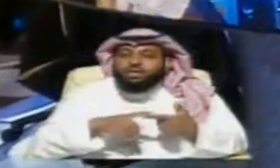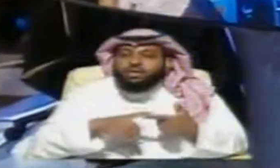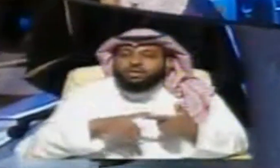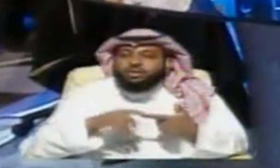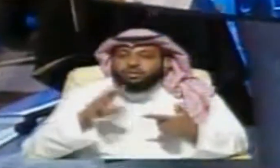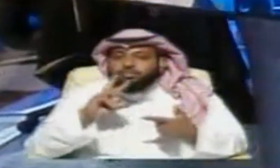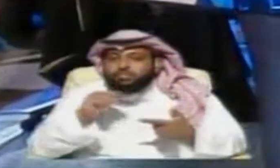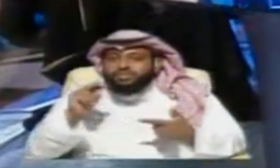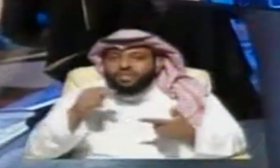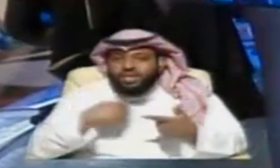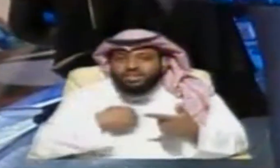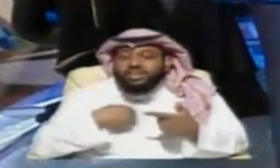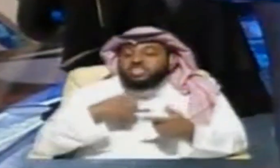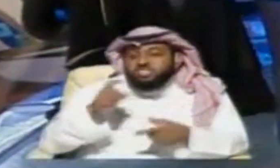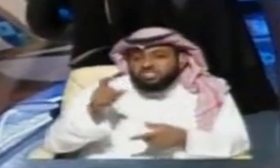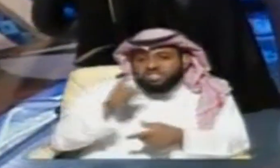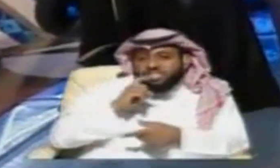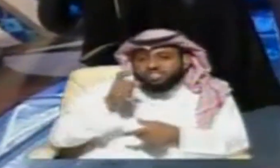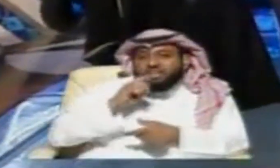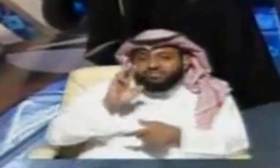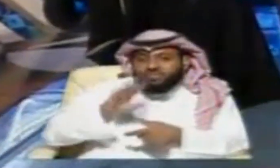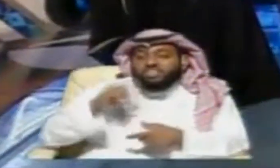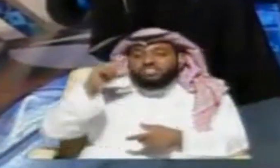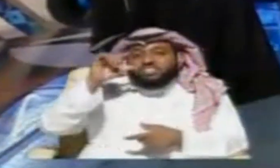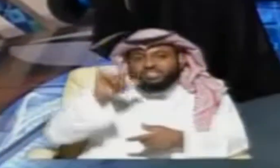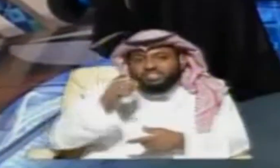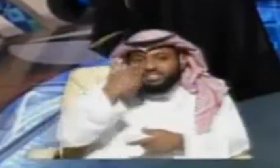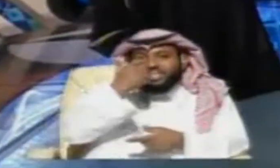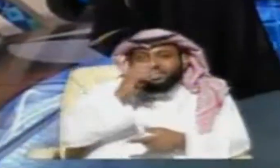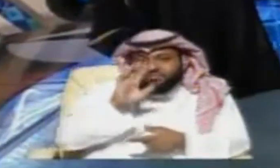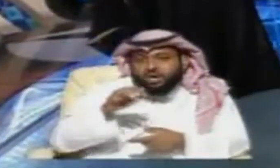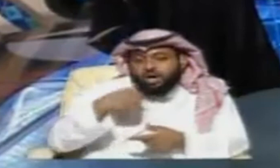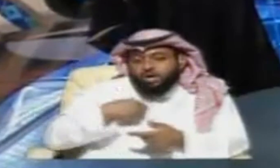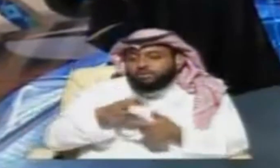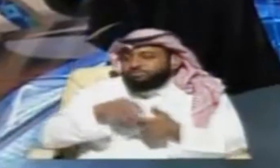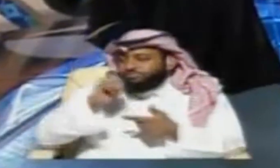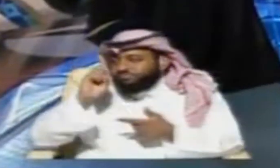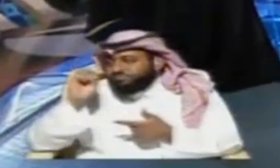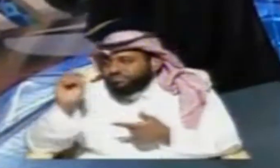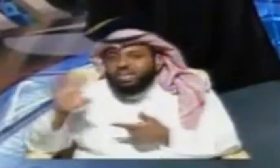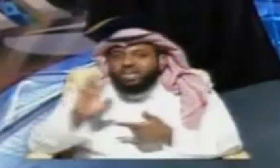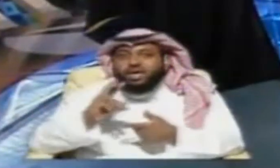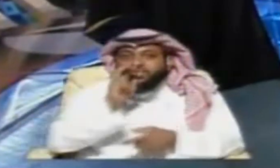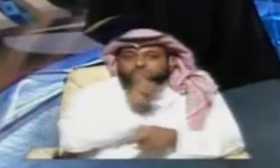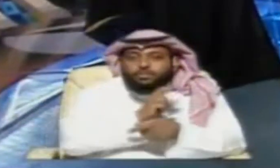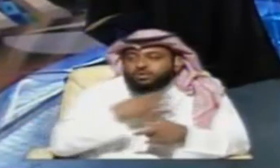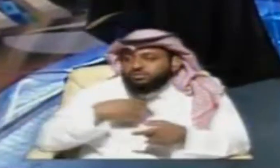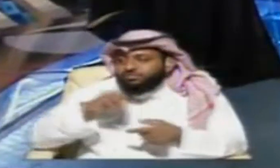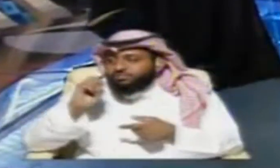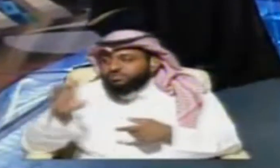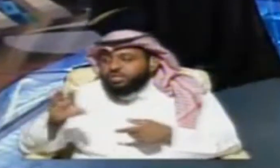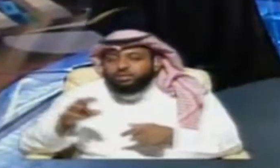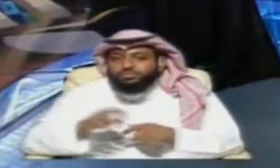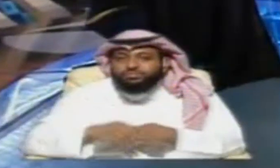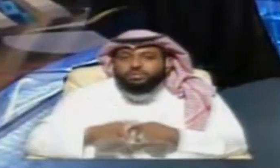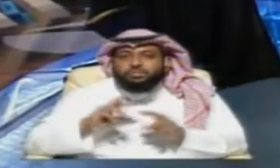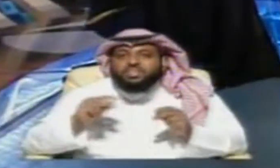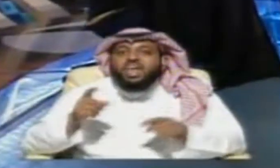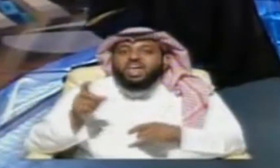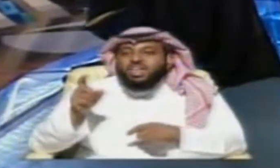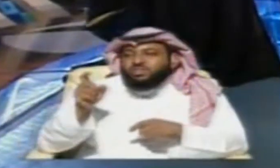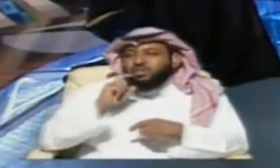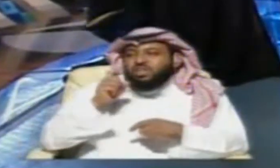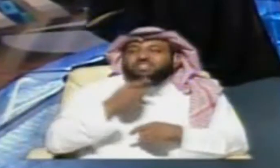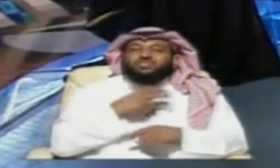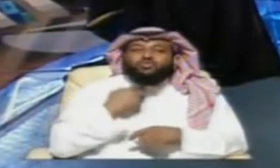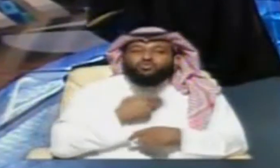أن يسدده من دخل يأتيه، في هذا الحال لا يستحق الزكاة. أما إذا كان الدخل الذي لا يأتي الذي يأتي لا يكفي لسداد الديون التي